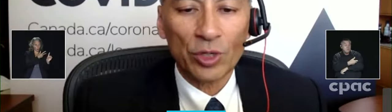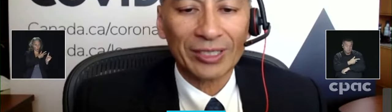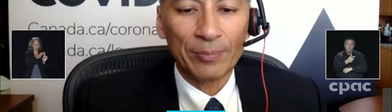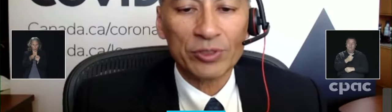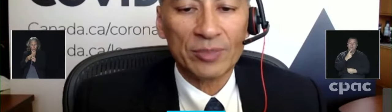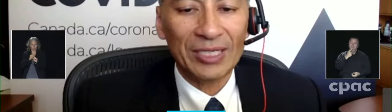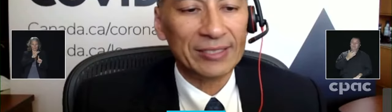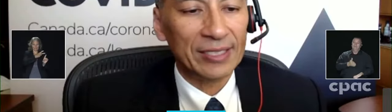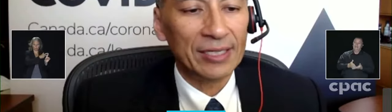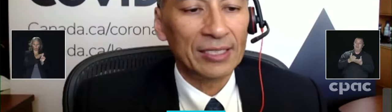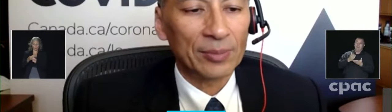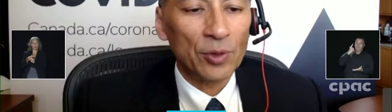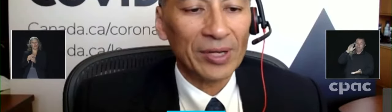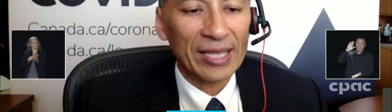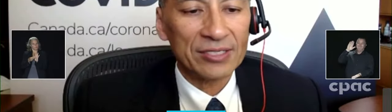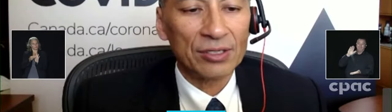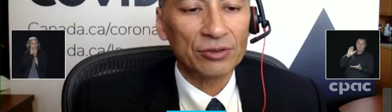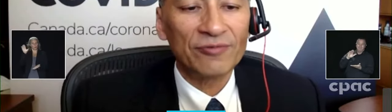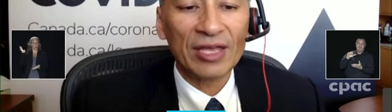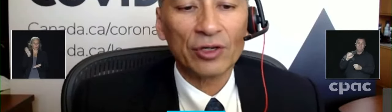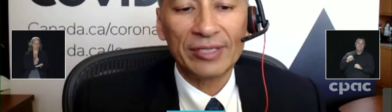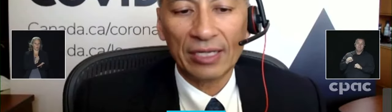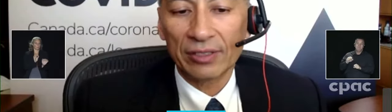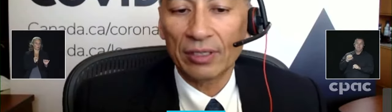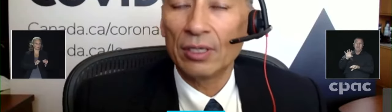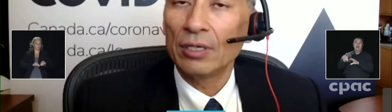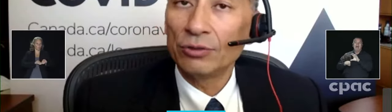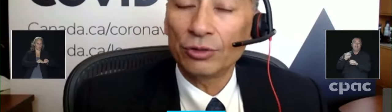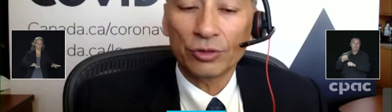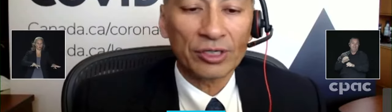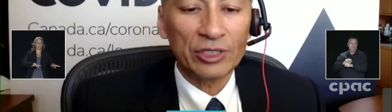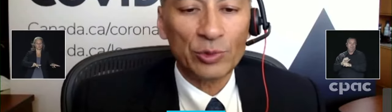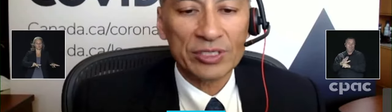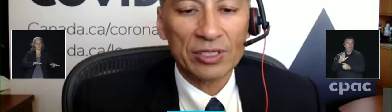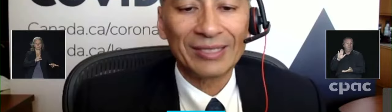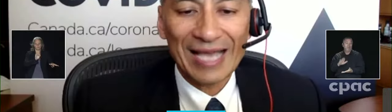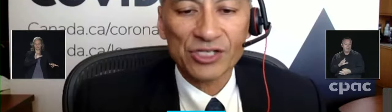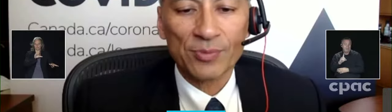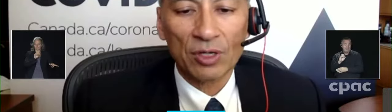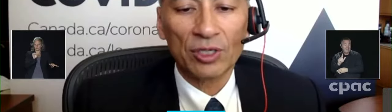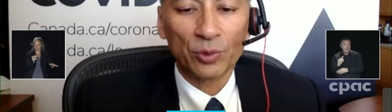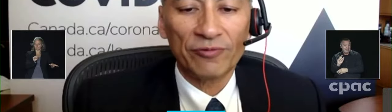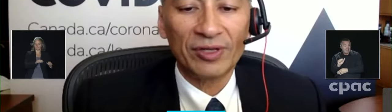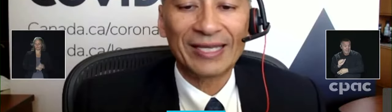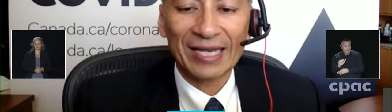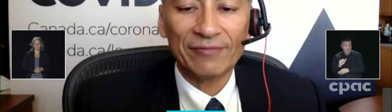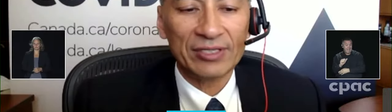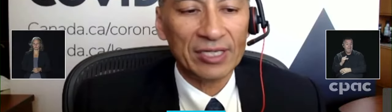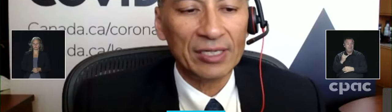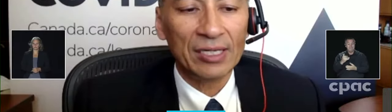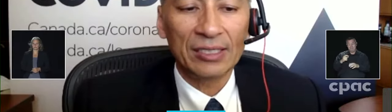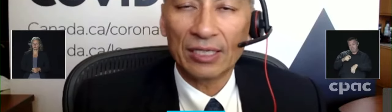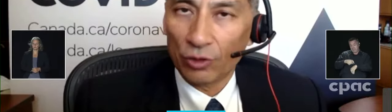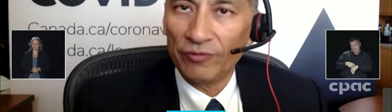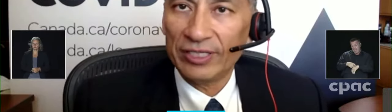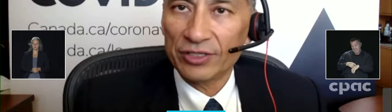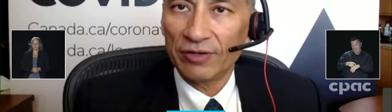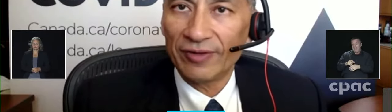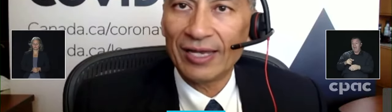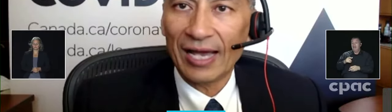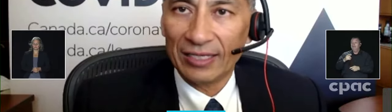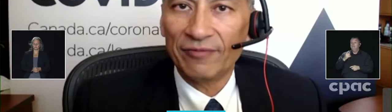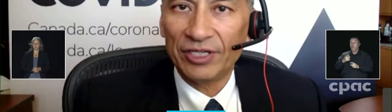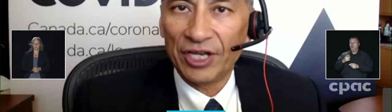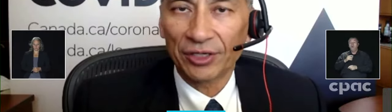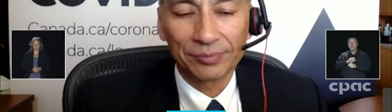grandement réduire les possibilités de propagation du variant Delta, tout en réduisant largement le profil de gravité de la